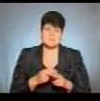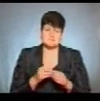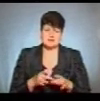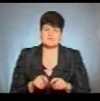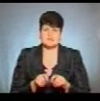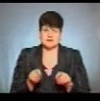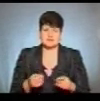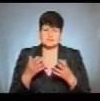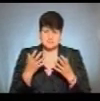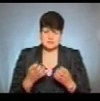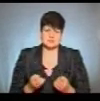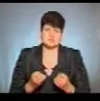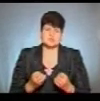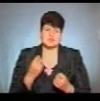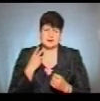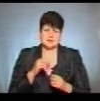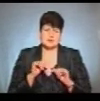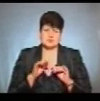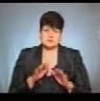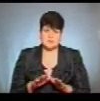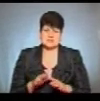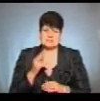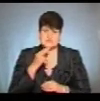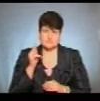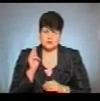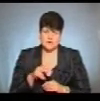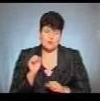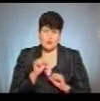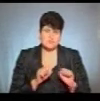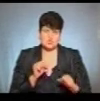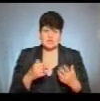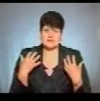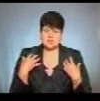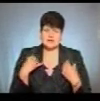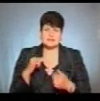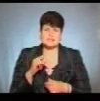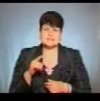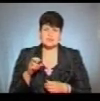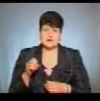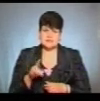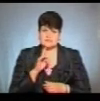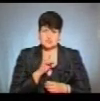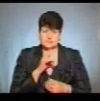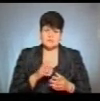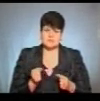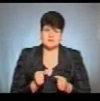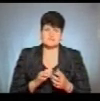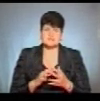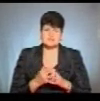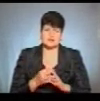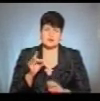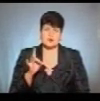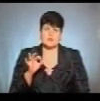порушила проти Володимира Балуха кримінальну справу за звинуваченням у побитті начальника ізолятора тимчасового тримання в селищі Роздольне